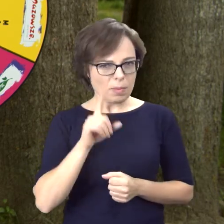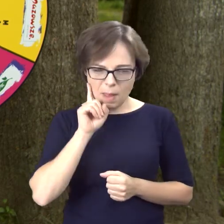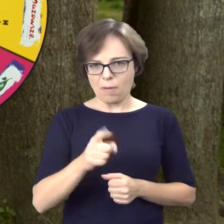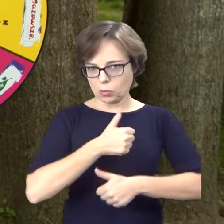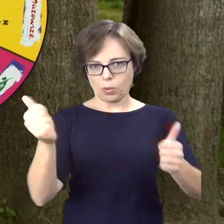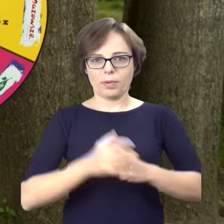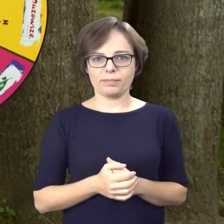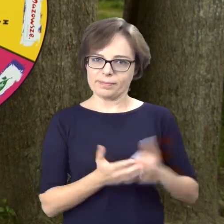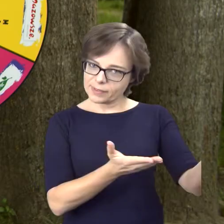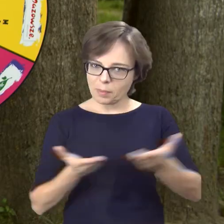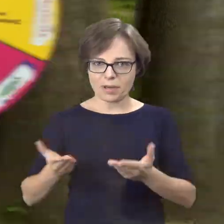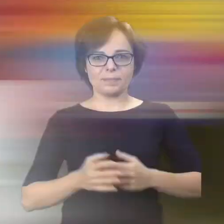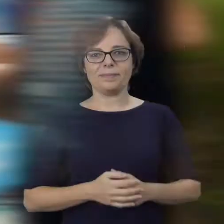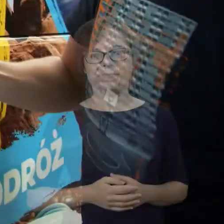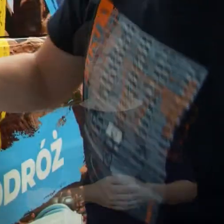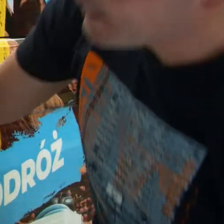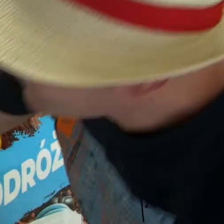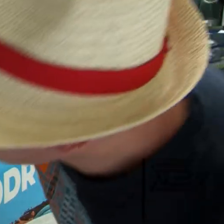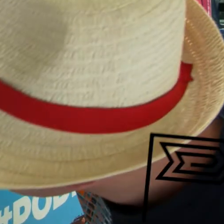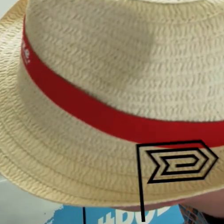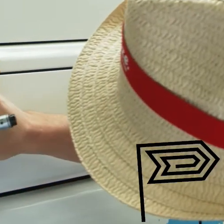super. Zapraszamy.